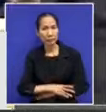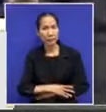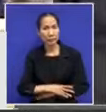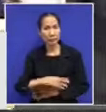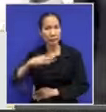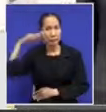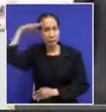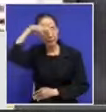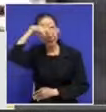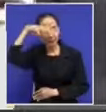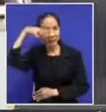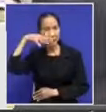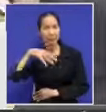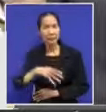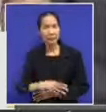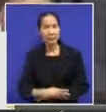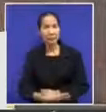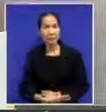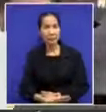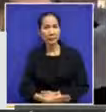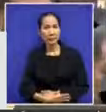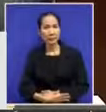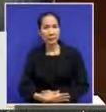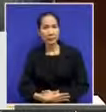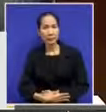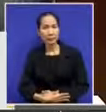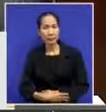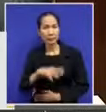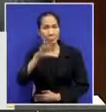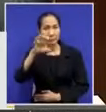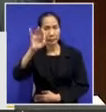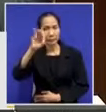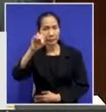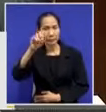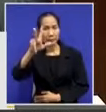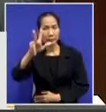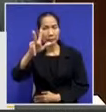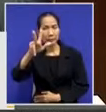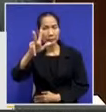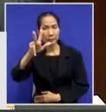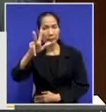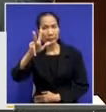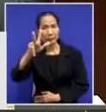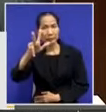นายธนาธรจึงรุ่งเรืองกิจค่ะ 593พลตำรวจโ